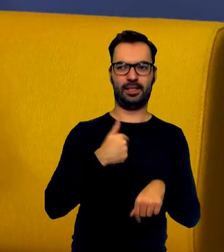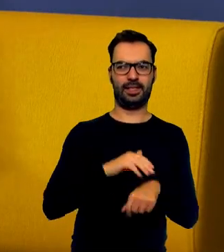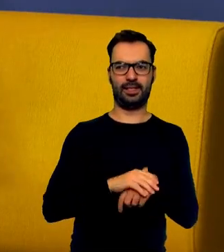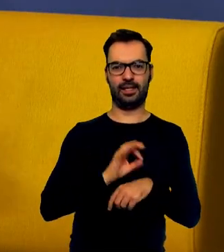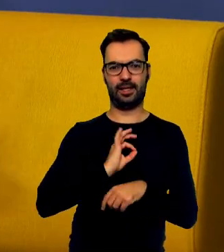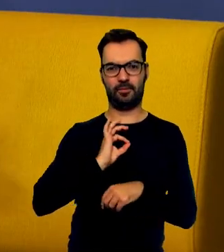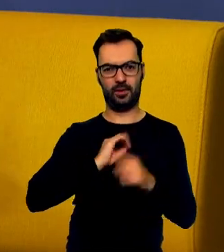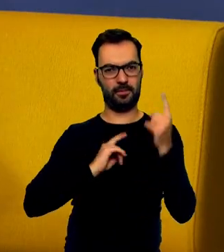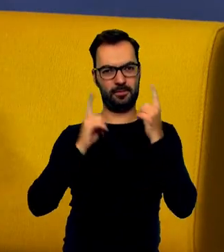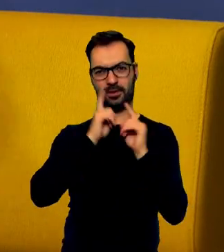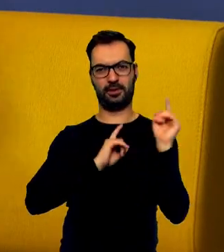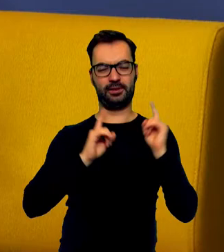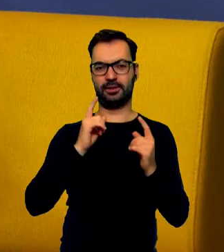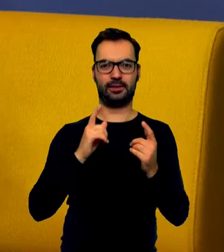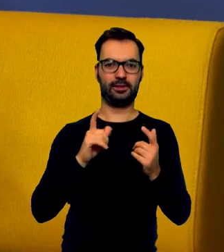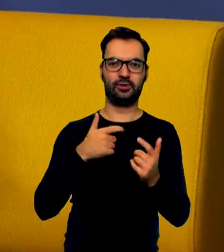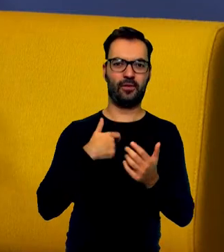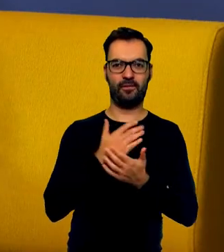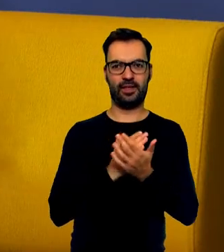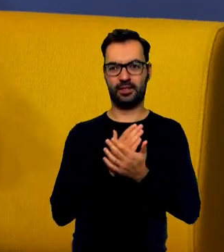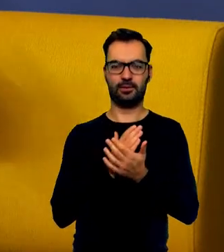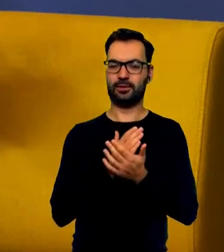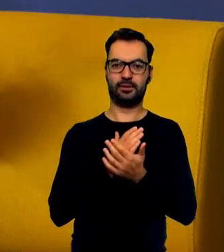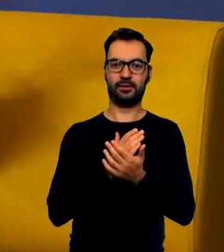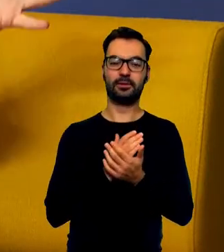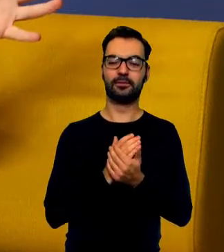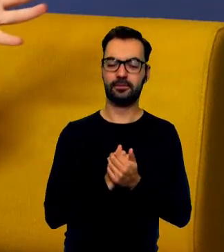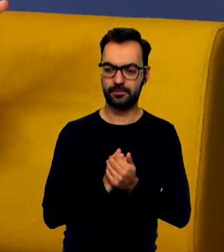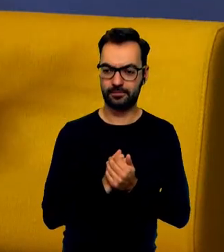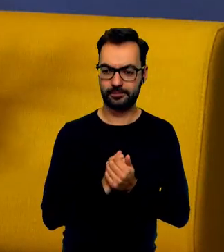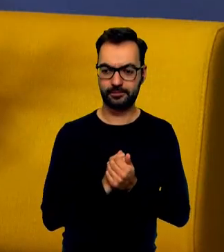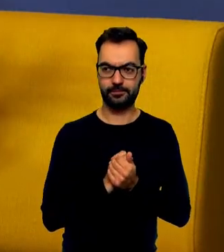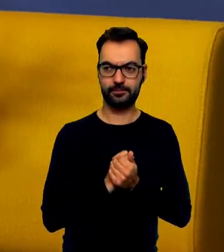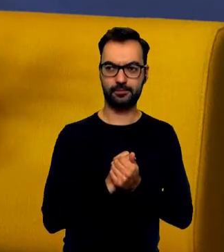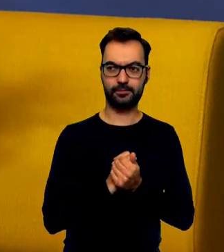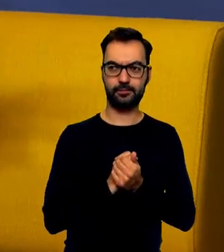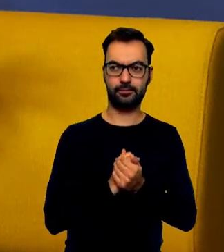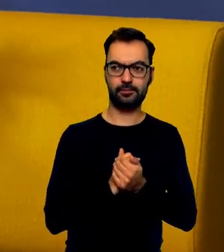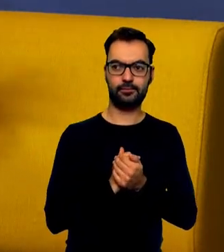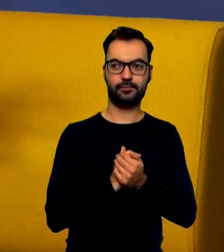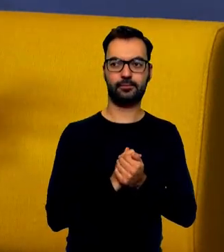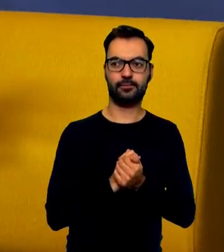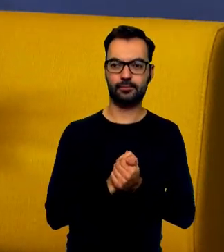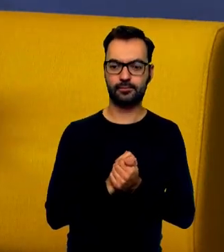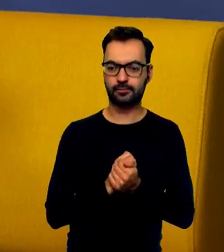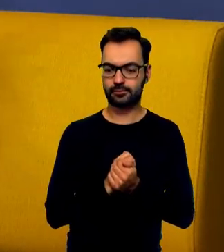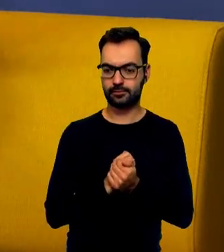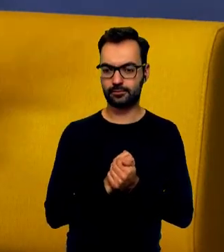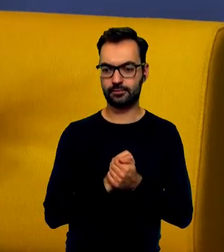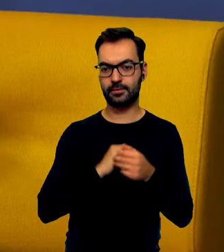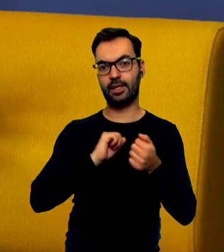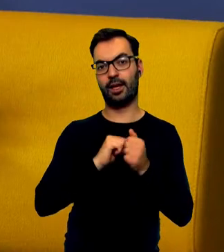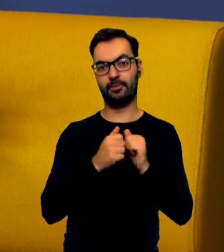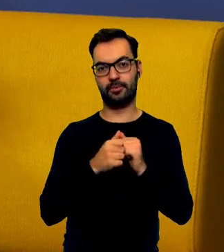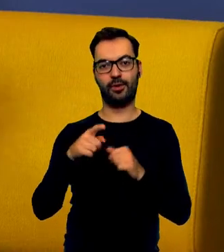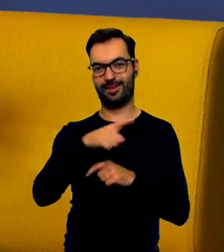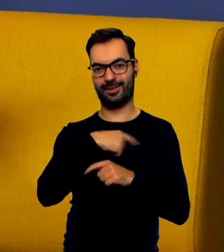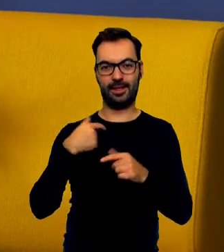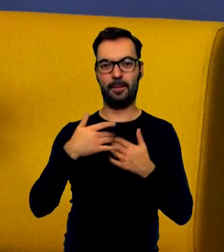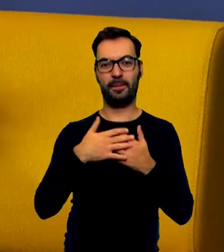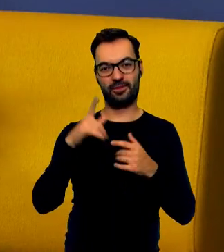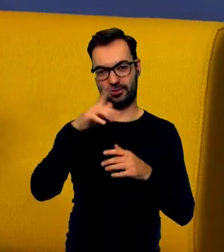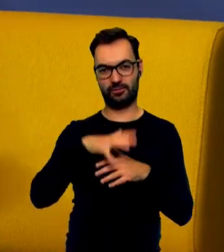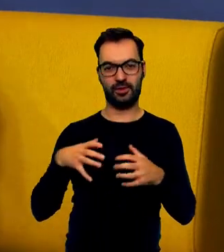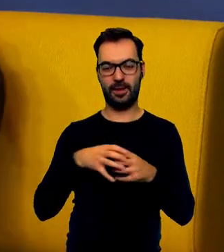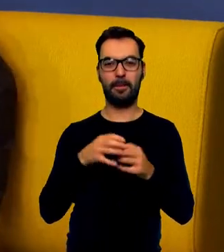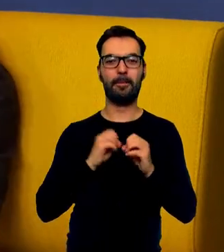z czym my się identyfikujemy, w co jakoś głęboko wierzymy i w co wierzy zgodnie nasza bańka, zwłaszcza w